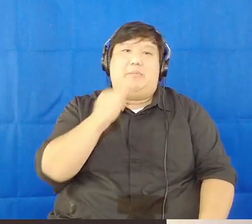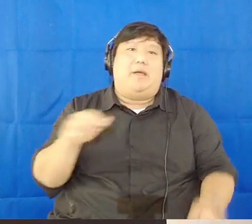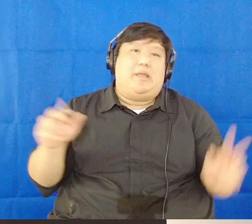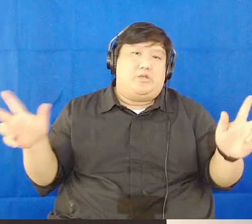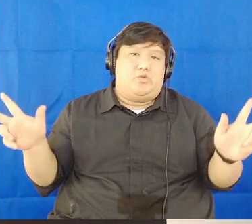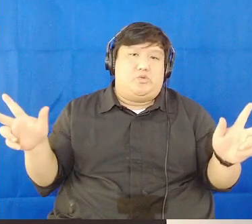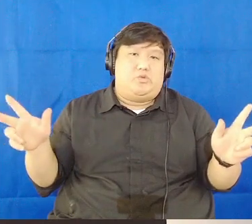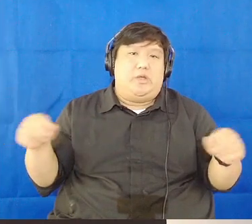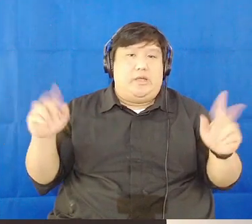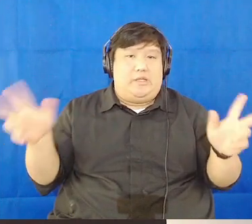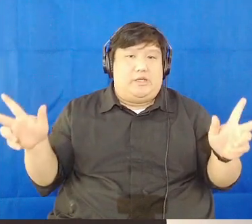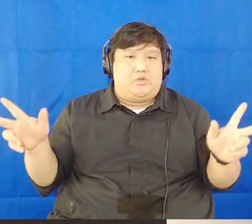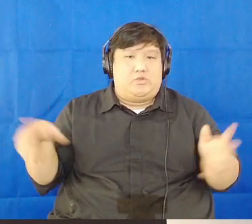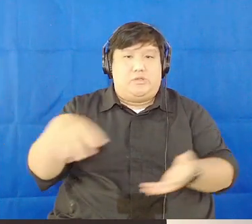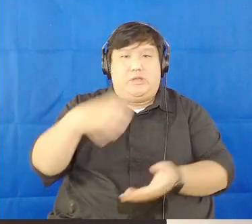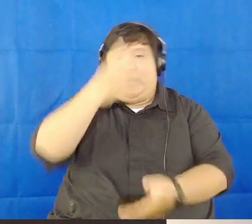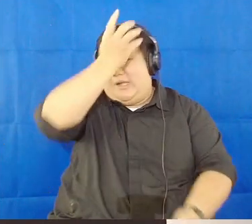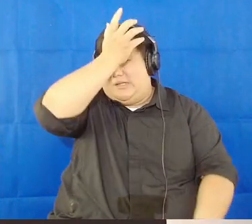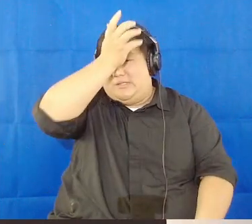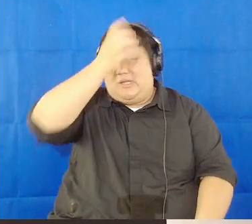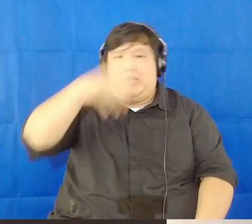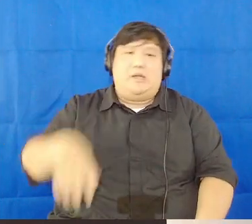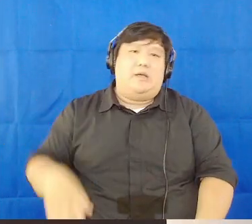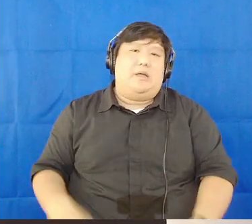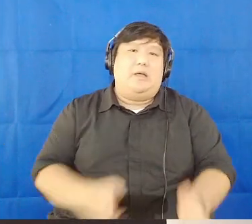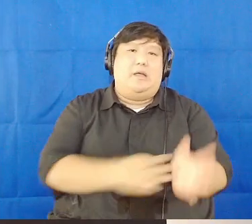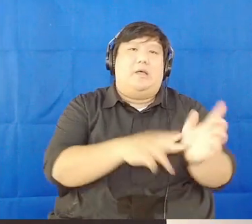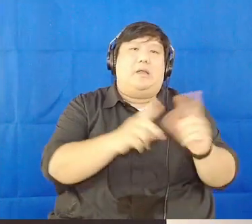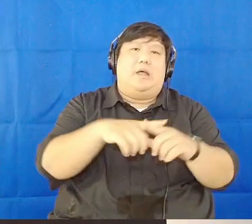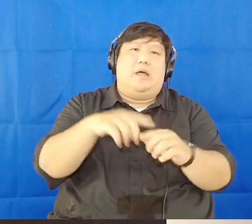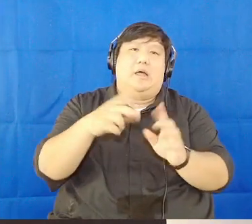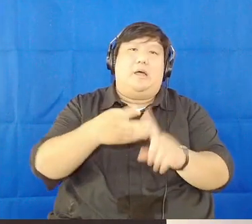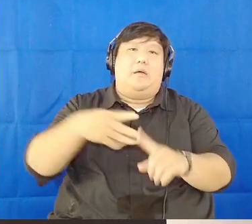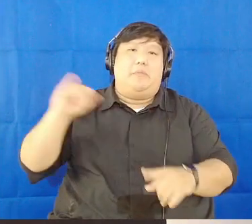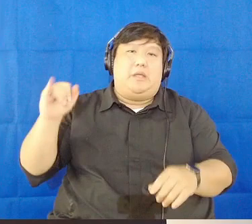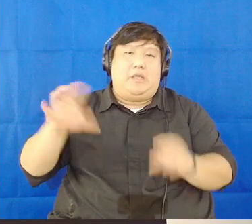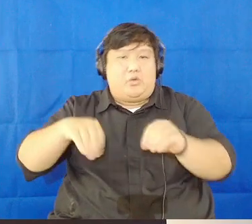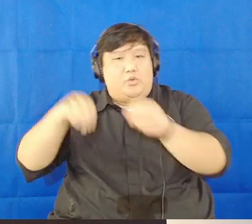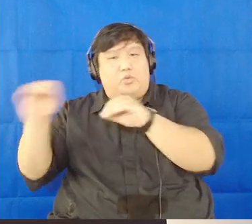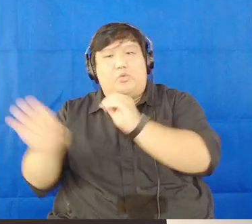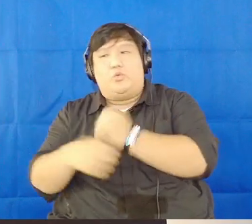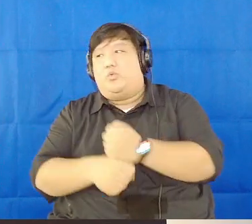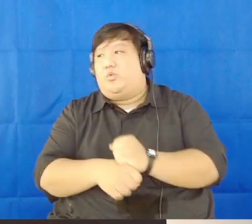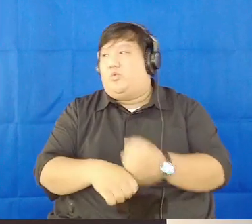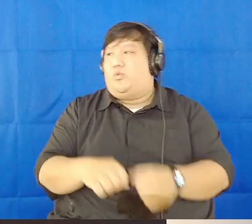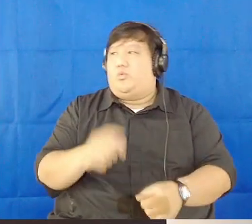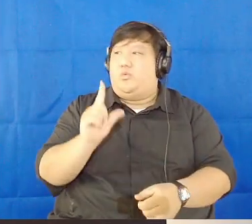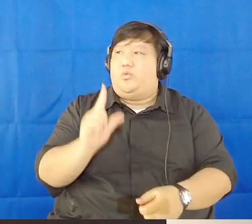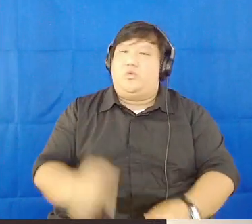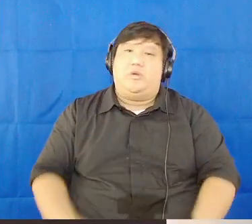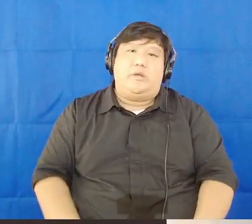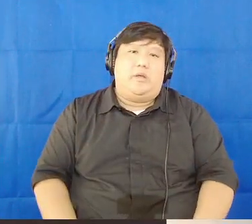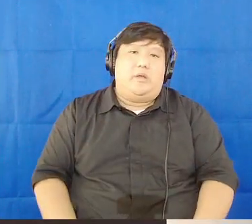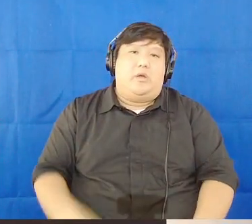Ia bisa dijadikan raja dan sebagainya. Tetapi Yesus tidak mau orang jatuh pada tahap itu. Orang berpikir